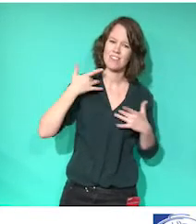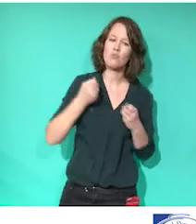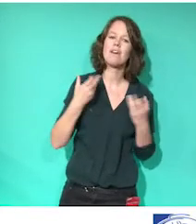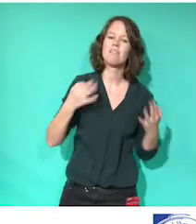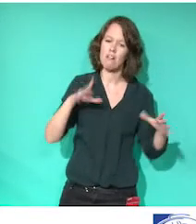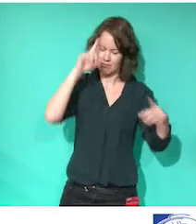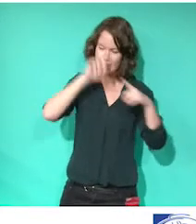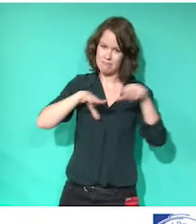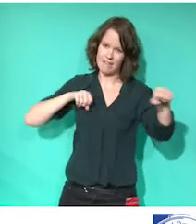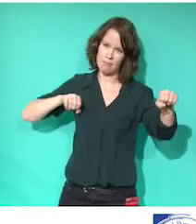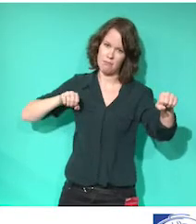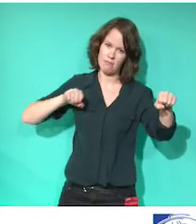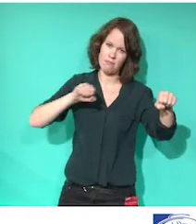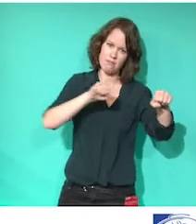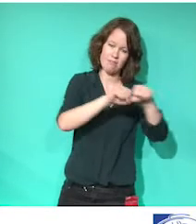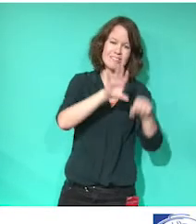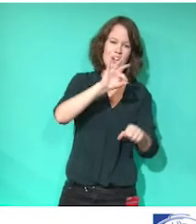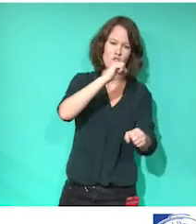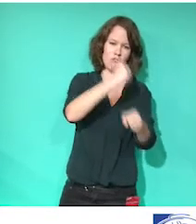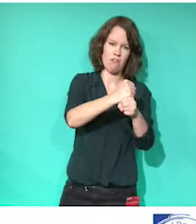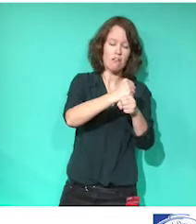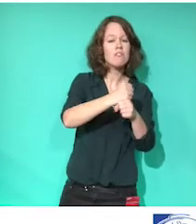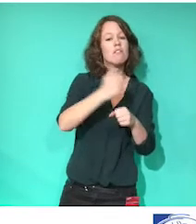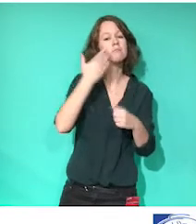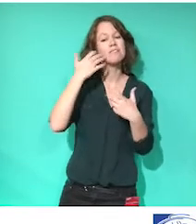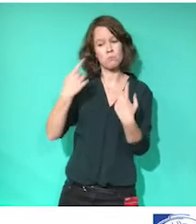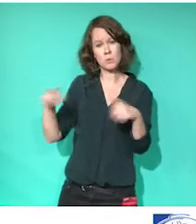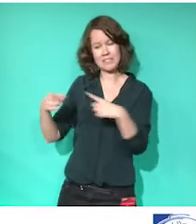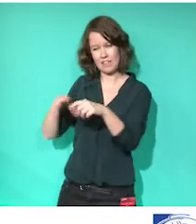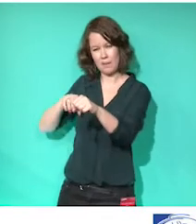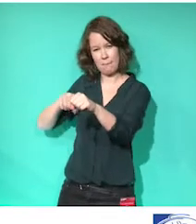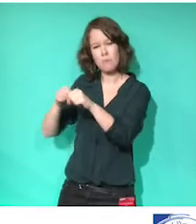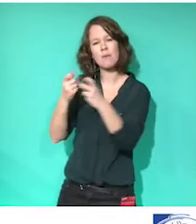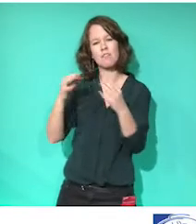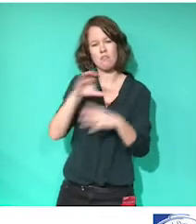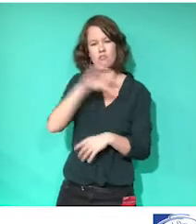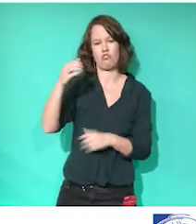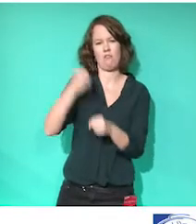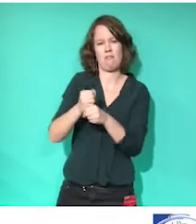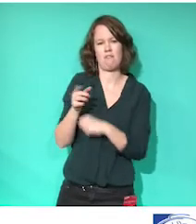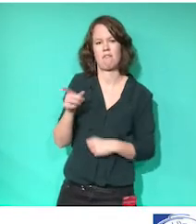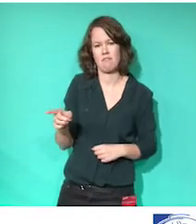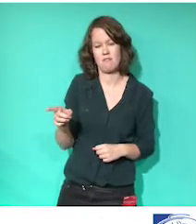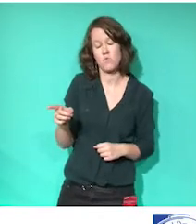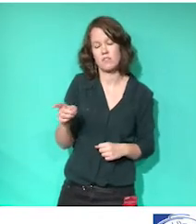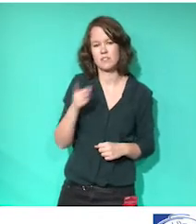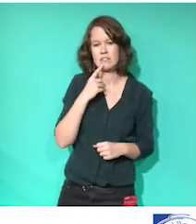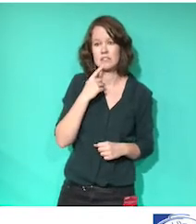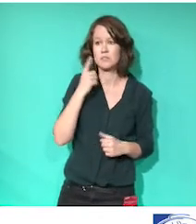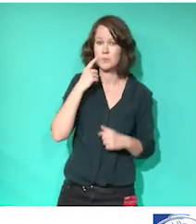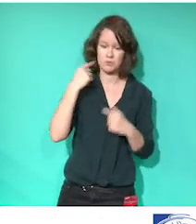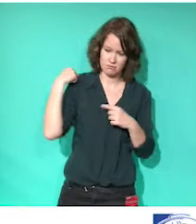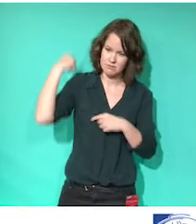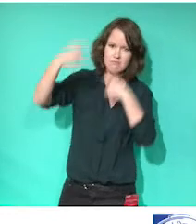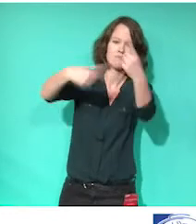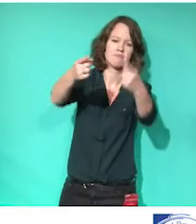demi-siècle, et pour la musique, un siècle. Donc alors, à l'échelle des temps géologiques, c'est une fraction de seconde, mais nous n'avons